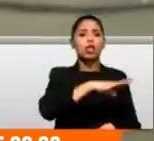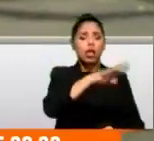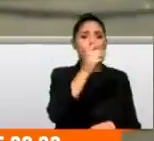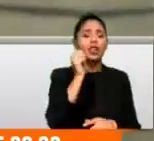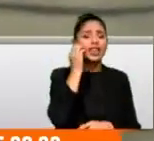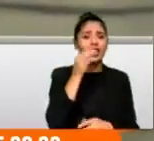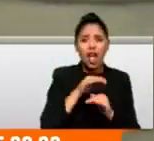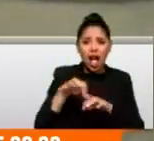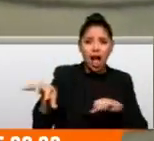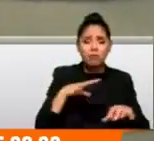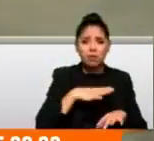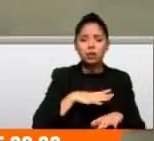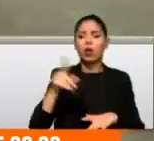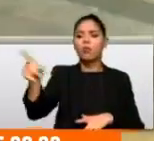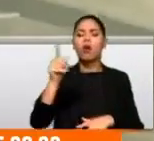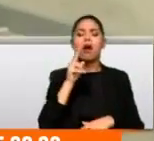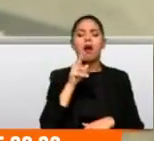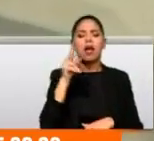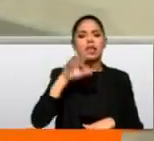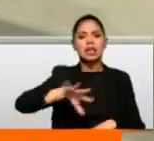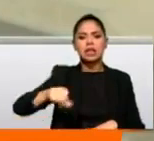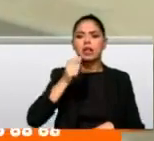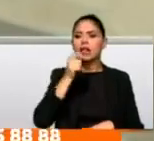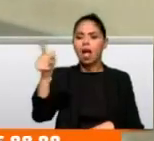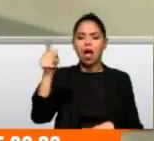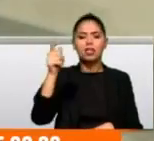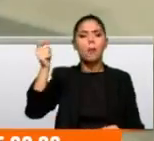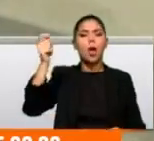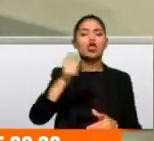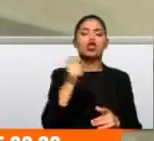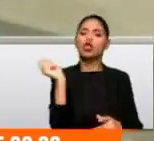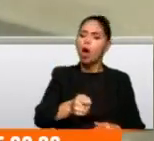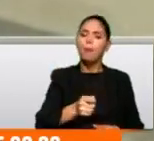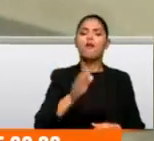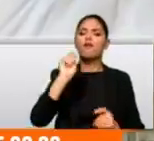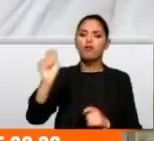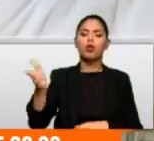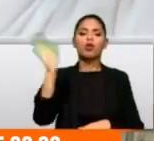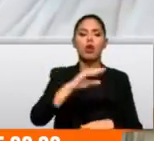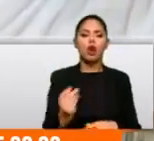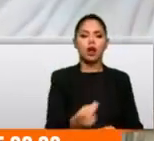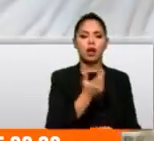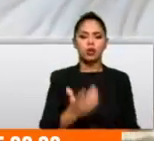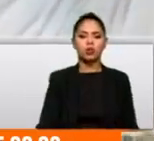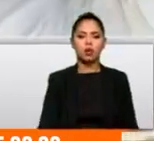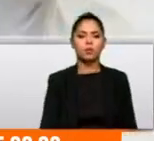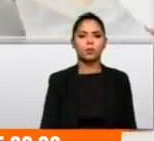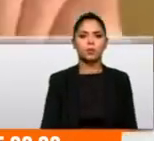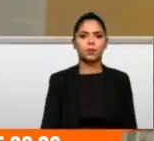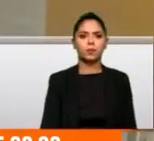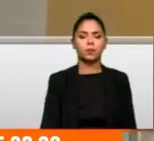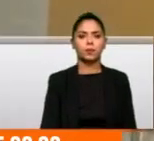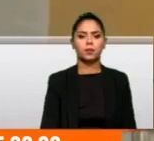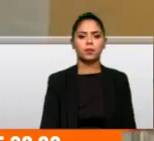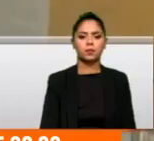çalıştı. Kargaşadan faydalanan gaspçı Hüseyin Sezer'in kafasına kalasla vurdu. Ardından kaçtı. Merdivenlerden kovaladım.